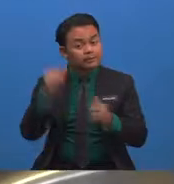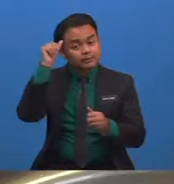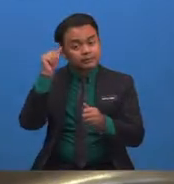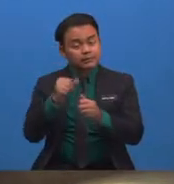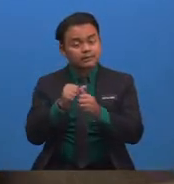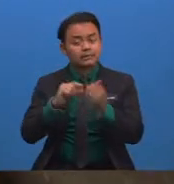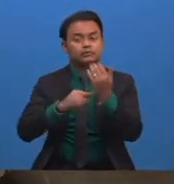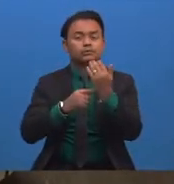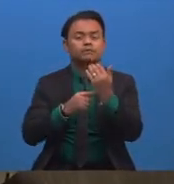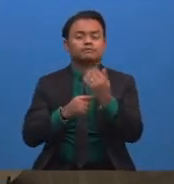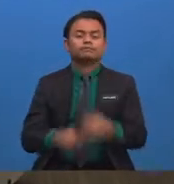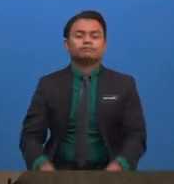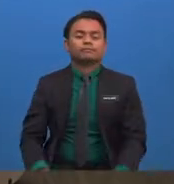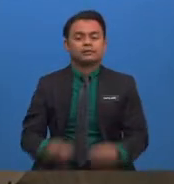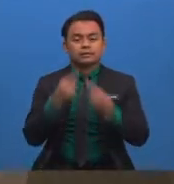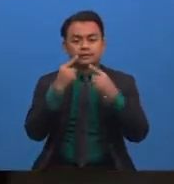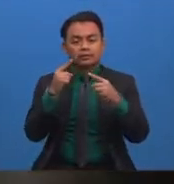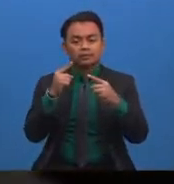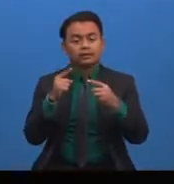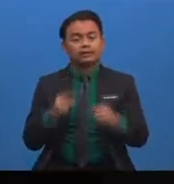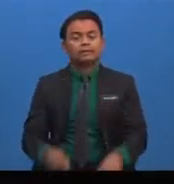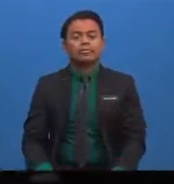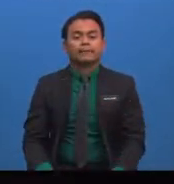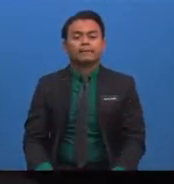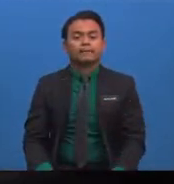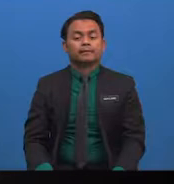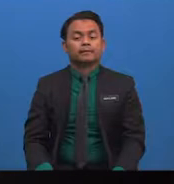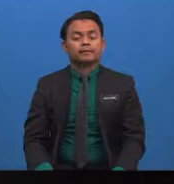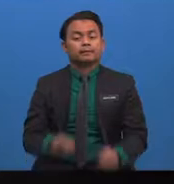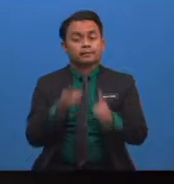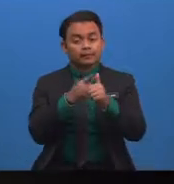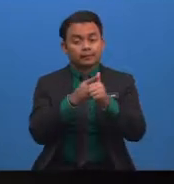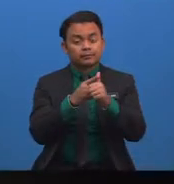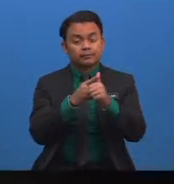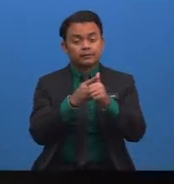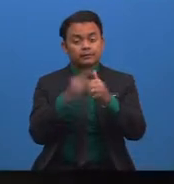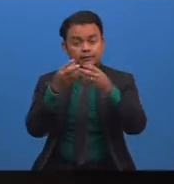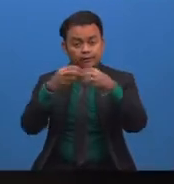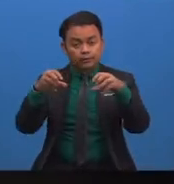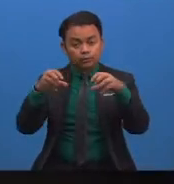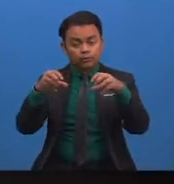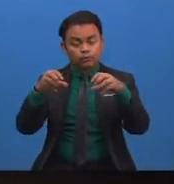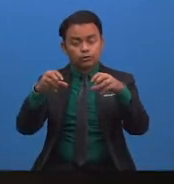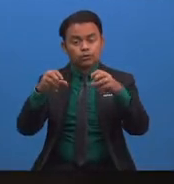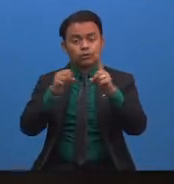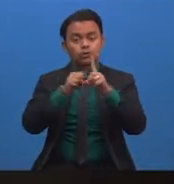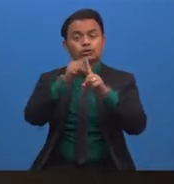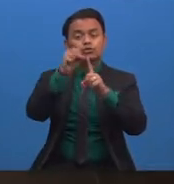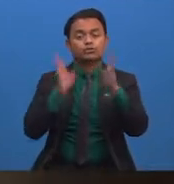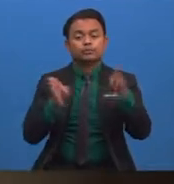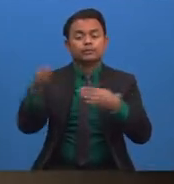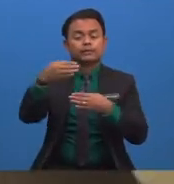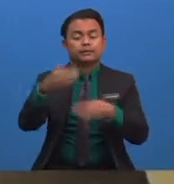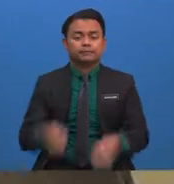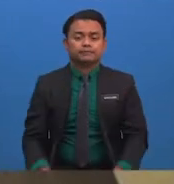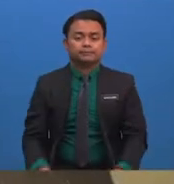Jawapannya, pertama, kita gunakan telur pada suhu bilik. Dan kedua, masukkan